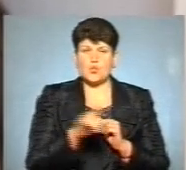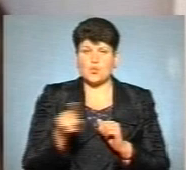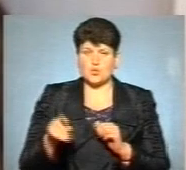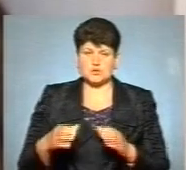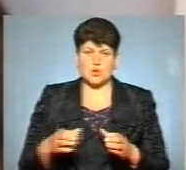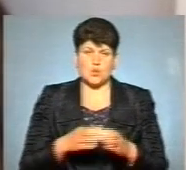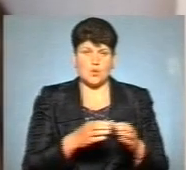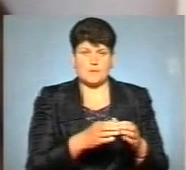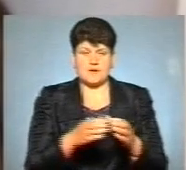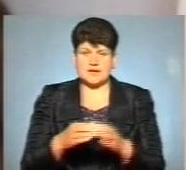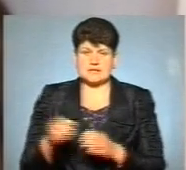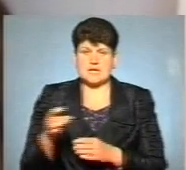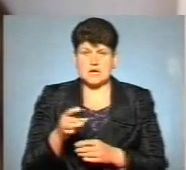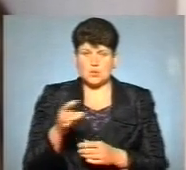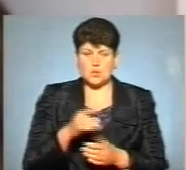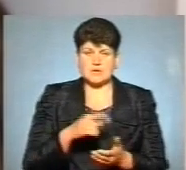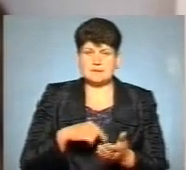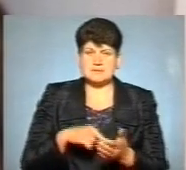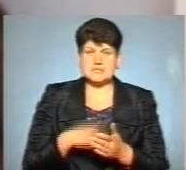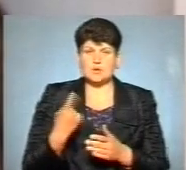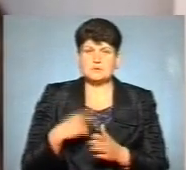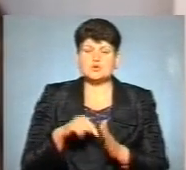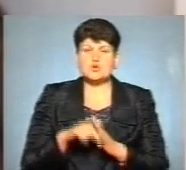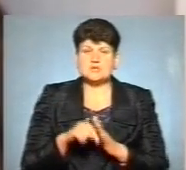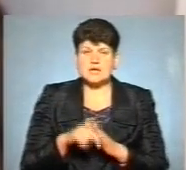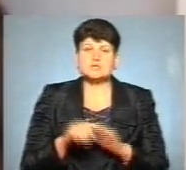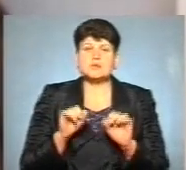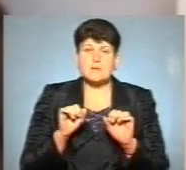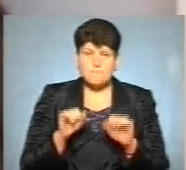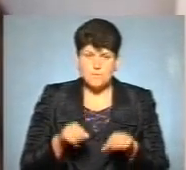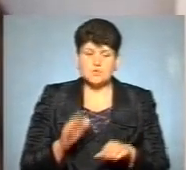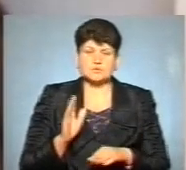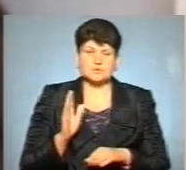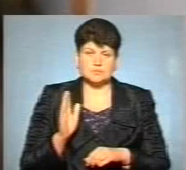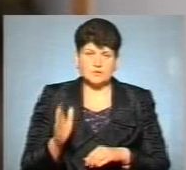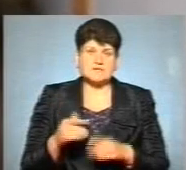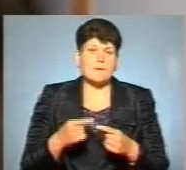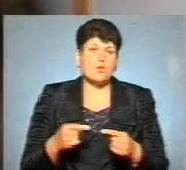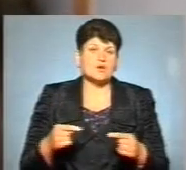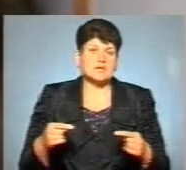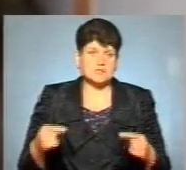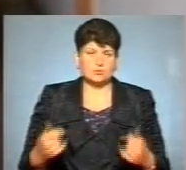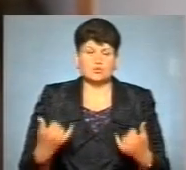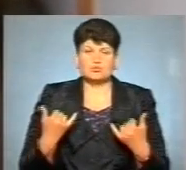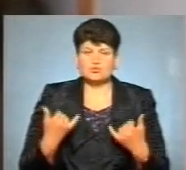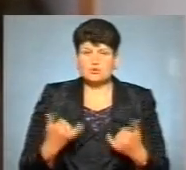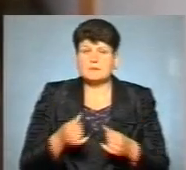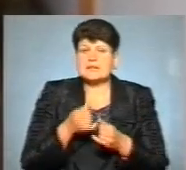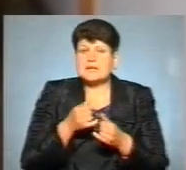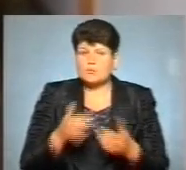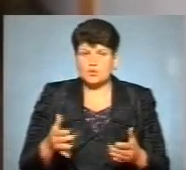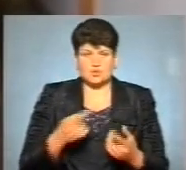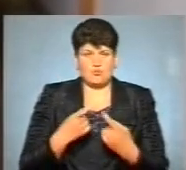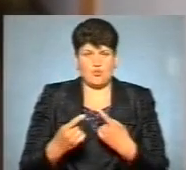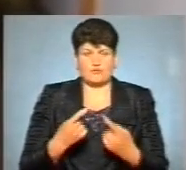громаді, районі чи місто обласного значення може відбуватися по-різному. Тому сьогодні ми не можемо говорити,